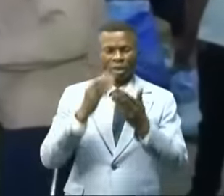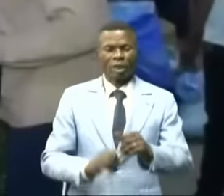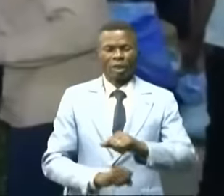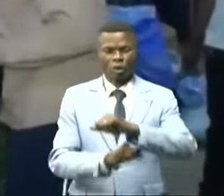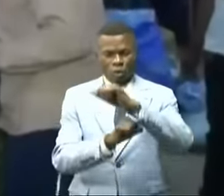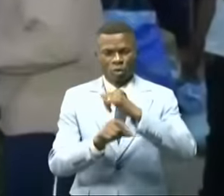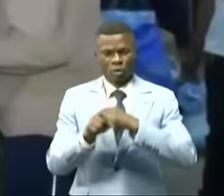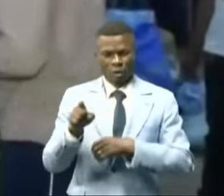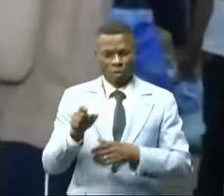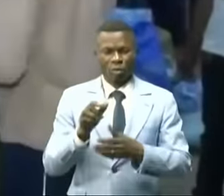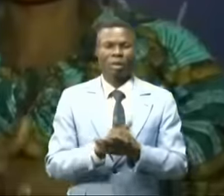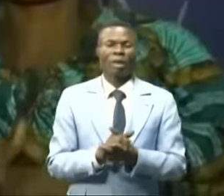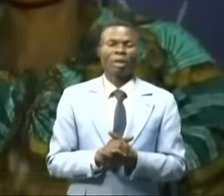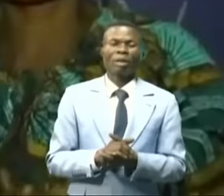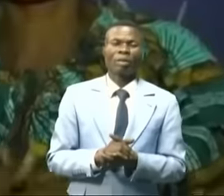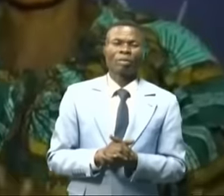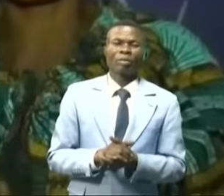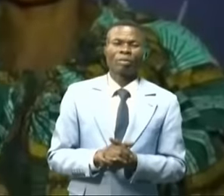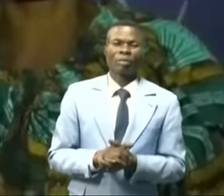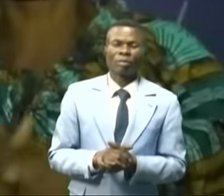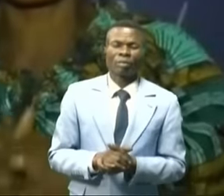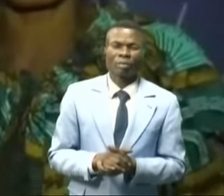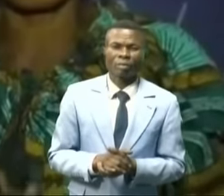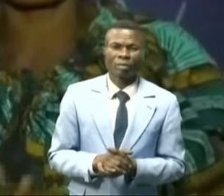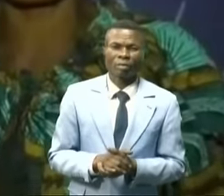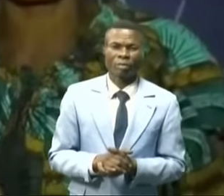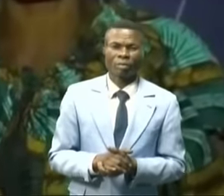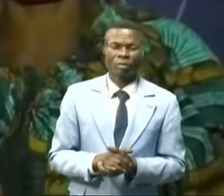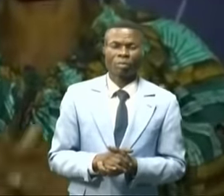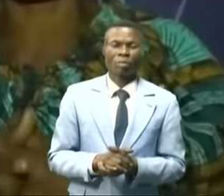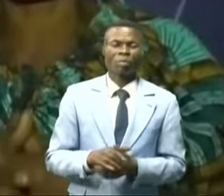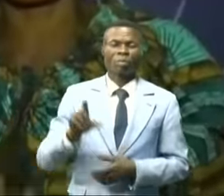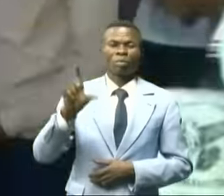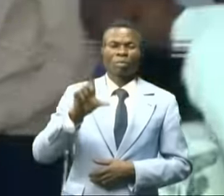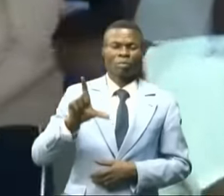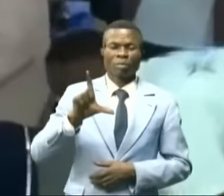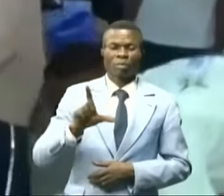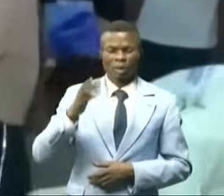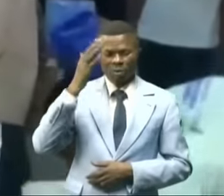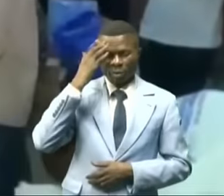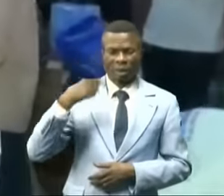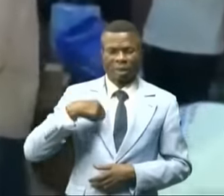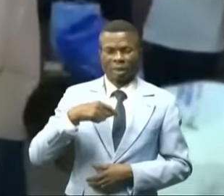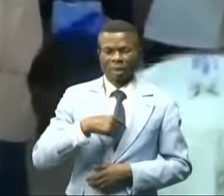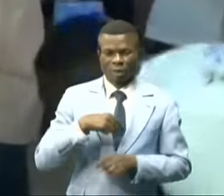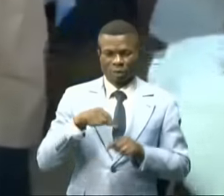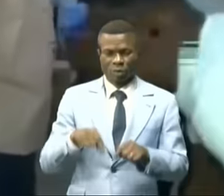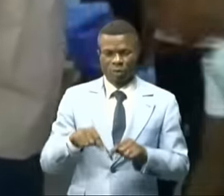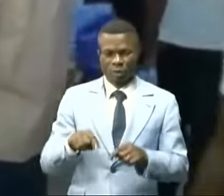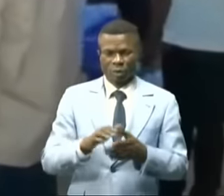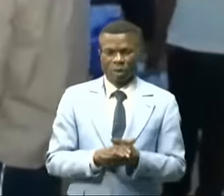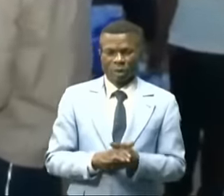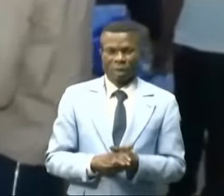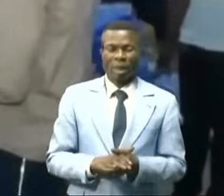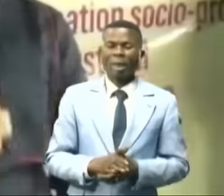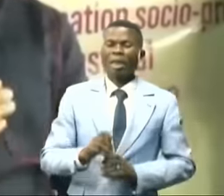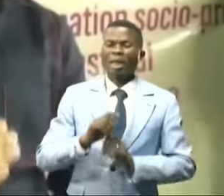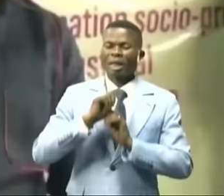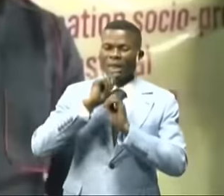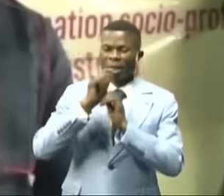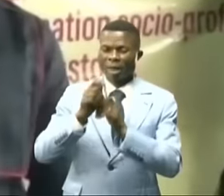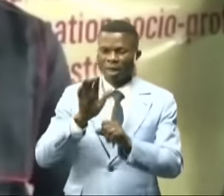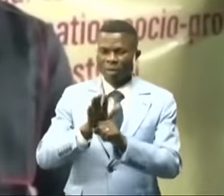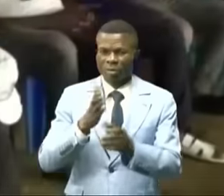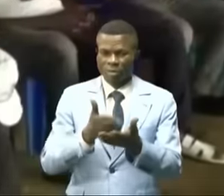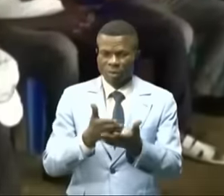abondamment. Va encore de l'avant. Ne pense pas seulement à nous, pense aussi aux autres. Souci au bien-être des plus démunis,